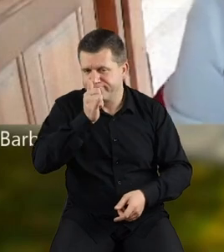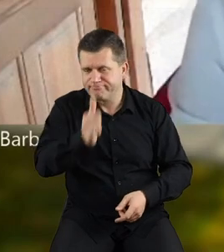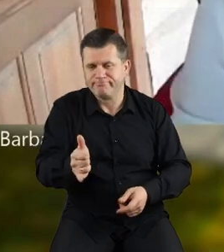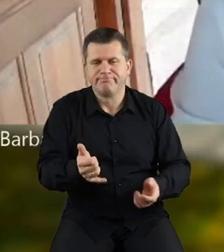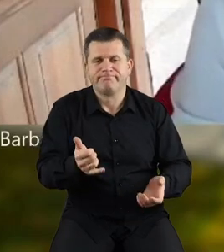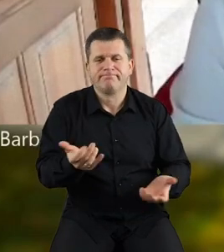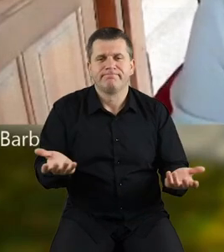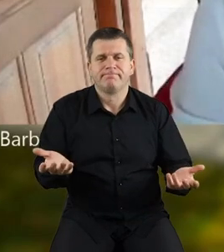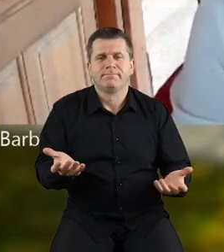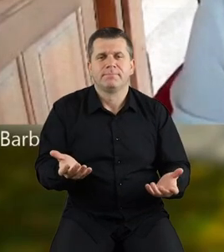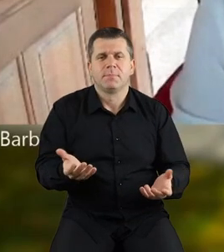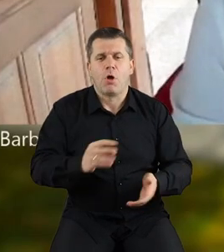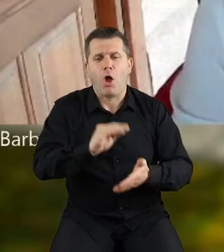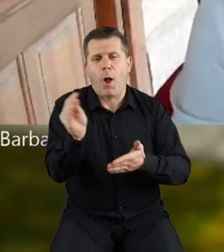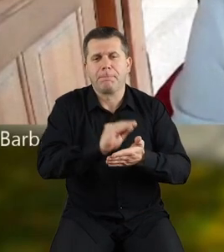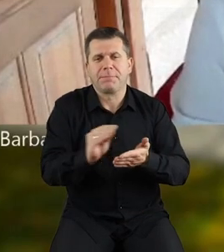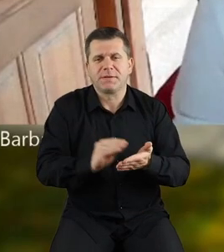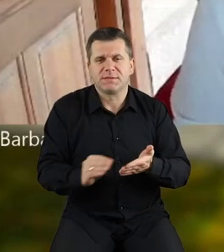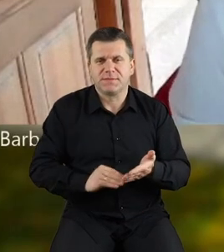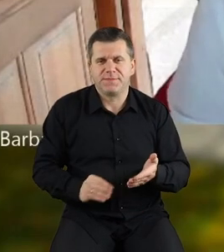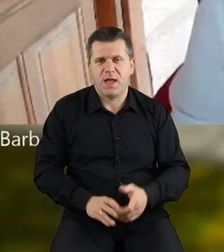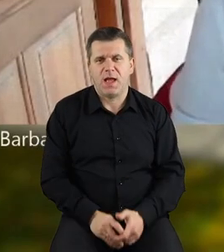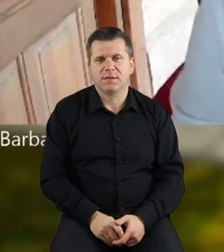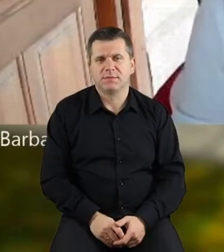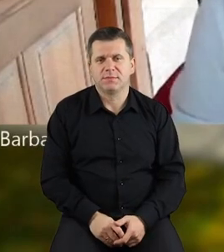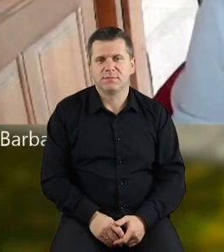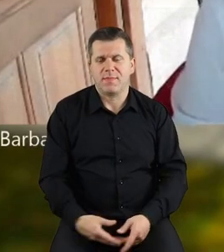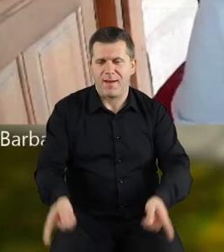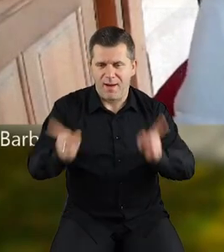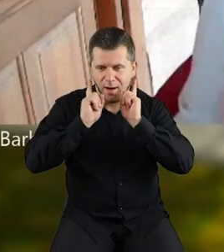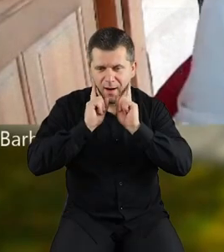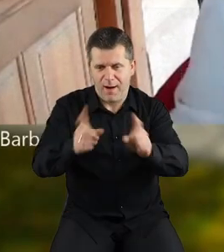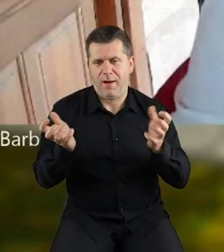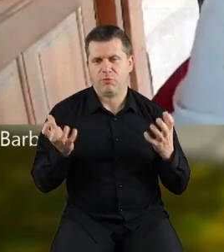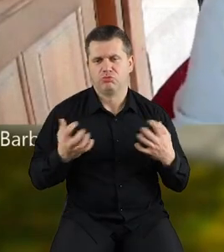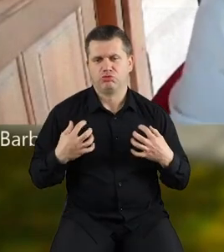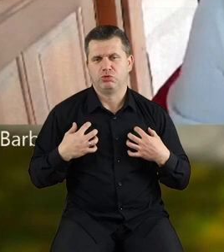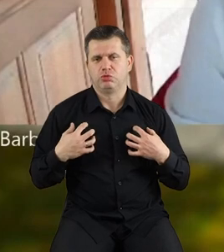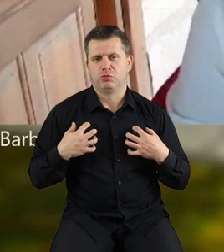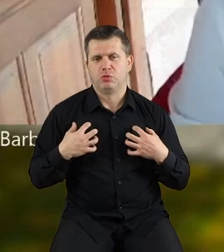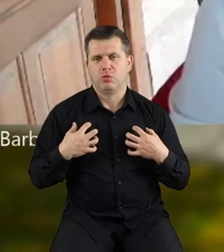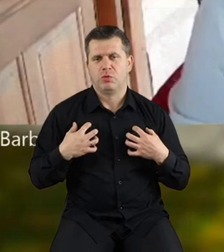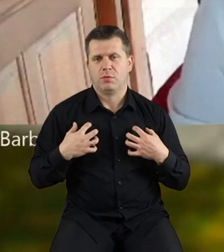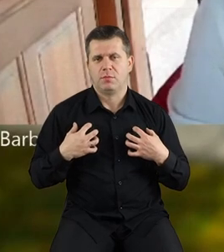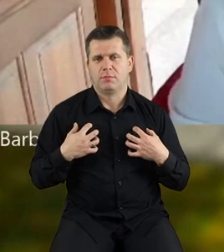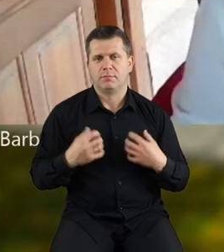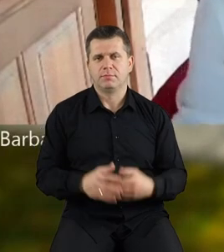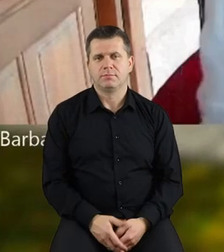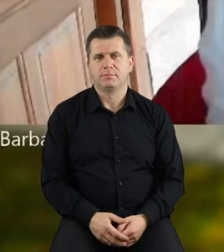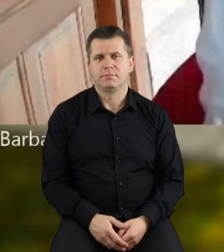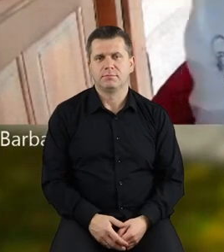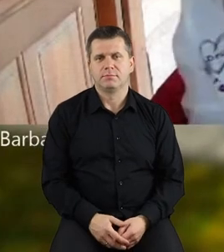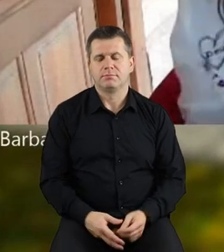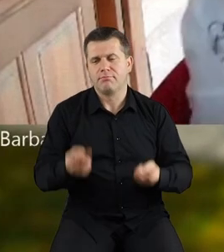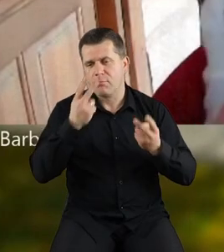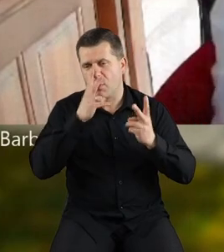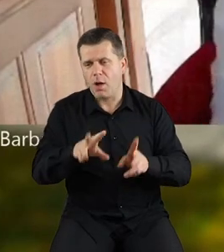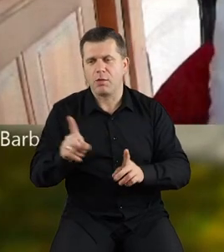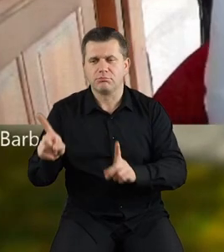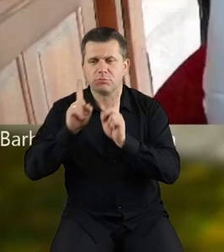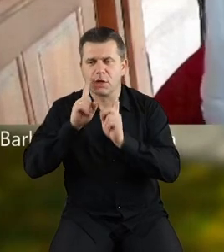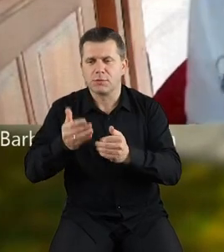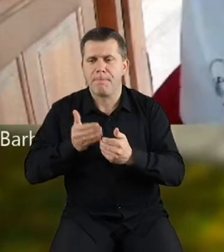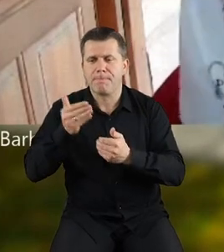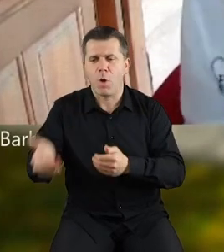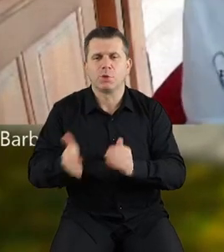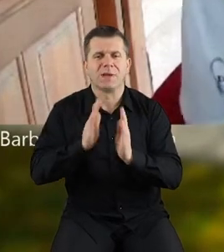sposób jest opisywać realnego życia odzwierciedlonego w